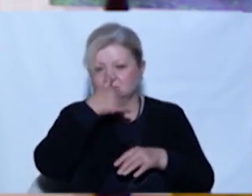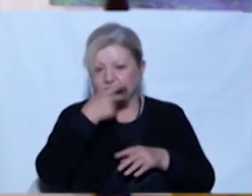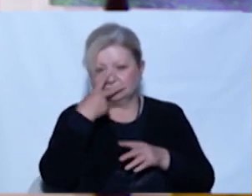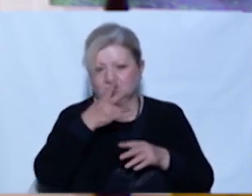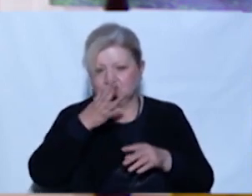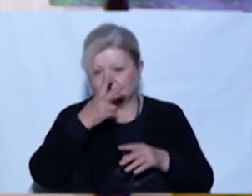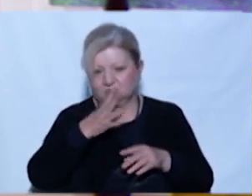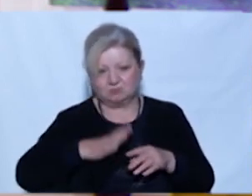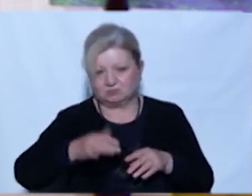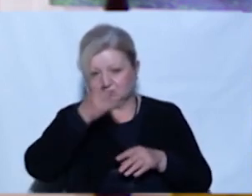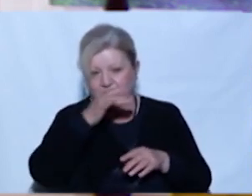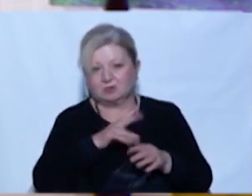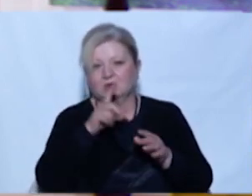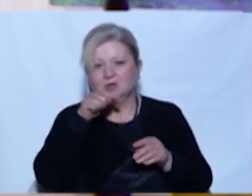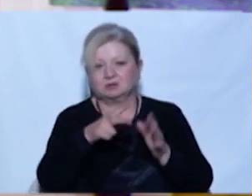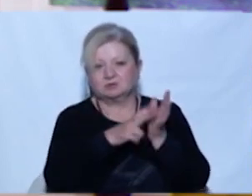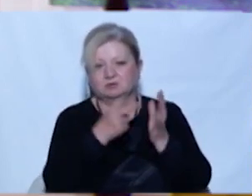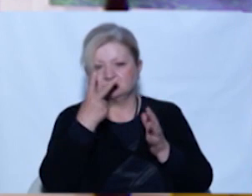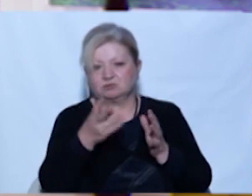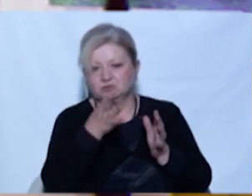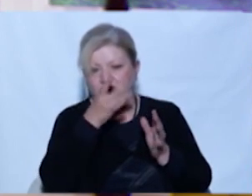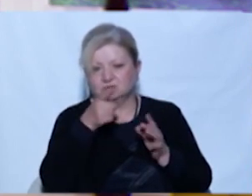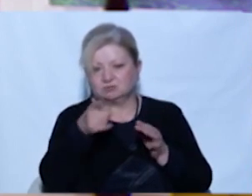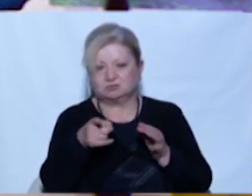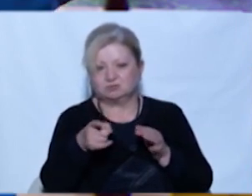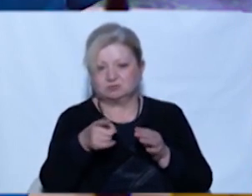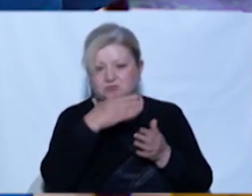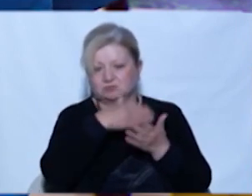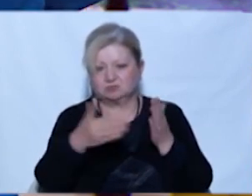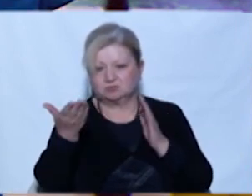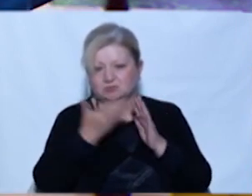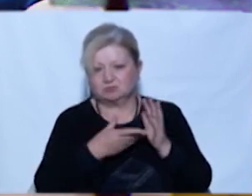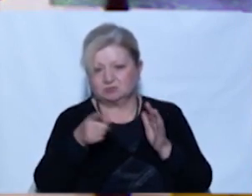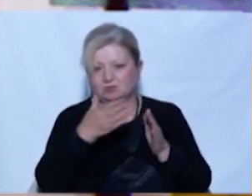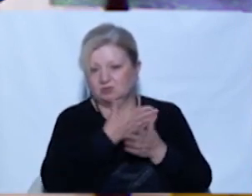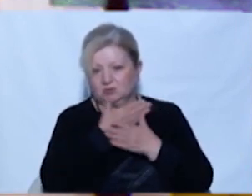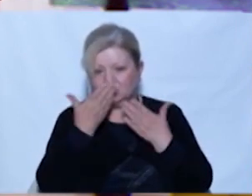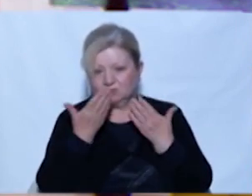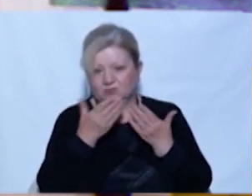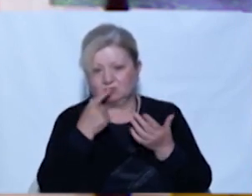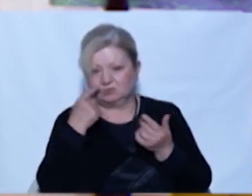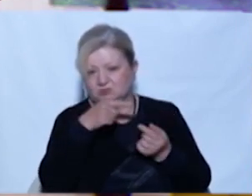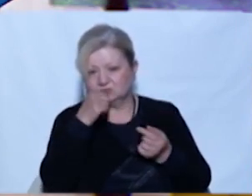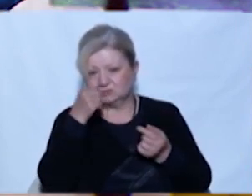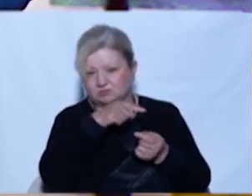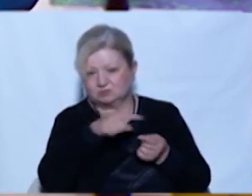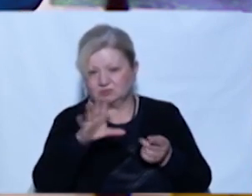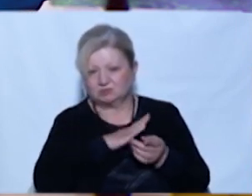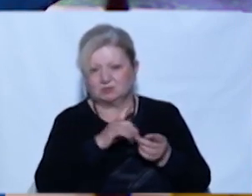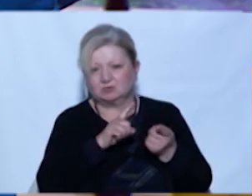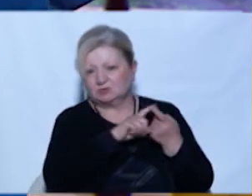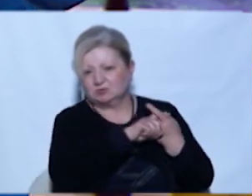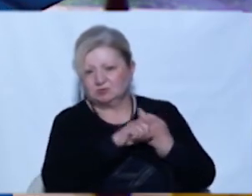აი 1802 წელს გაუქმებიდან თითქმის წელიწადიც არ იყო გასული, რომ ამას მოყვა დიდი